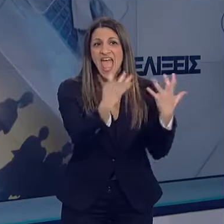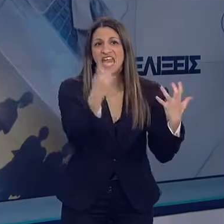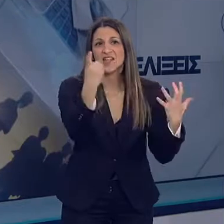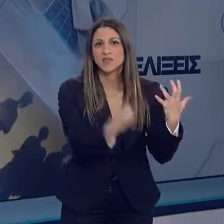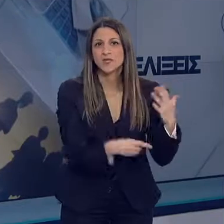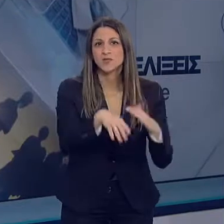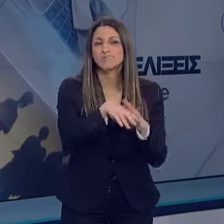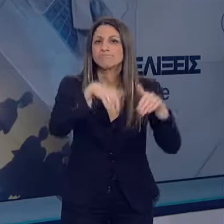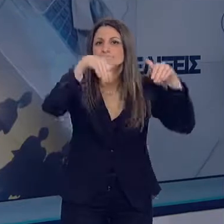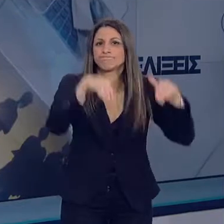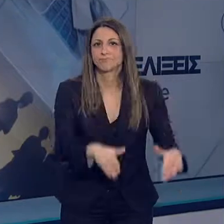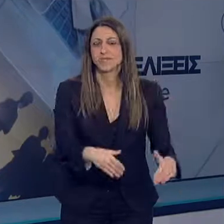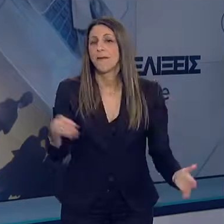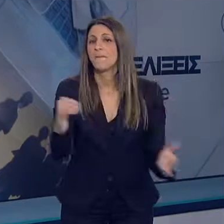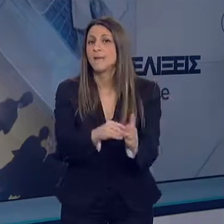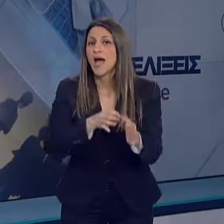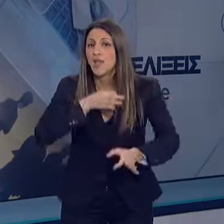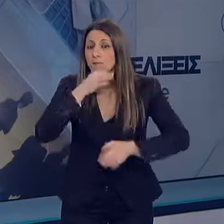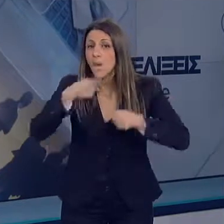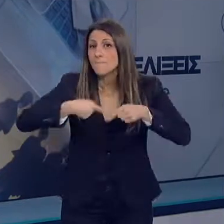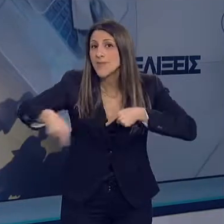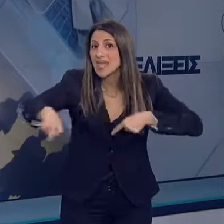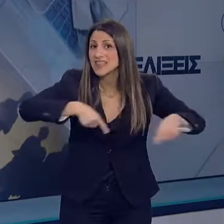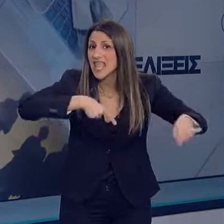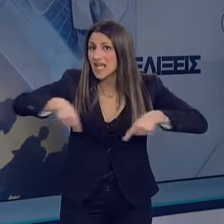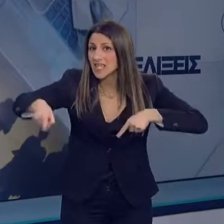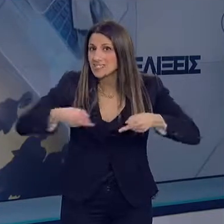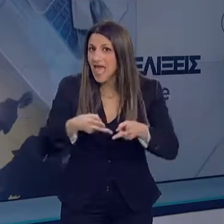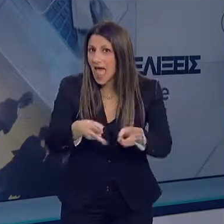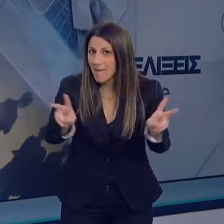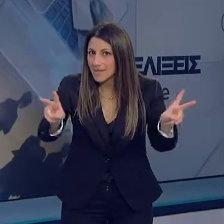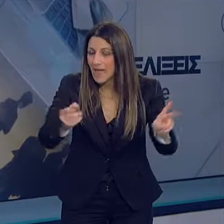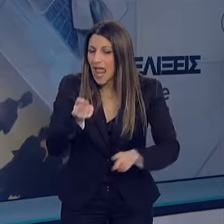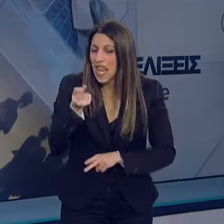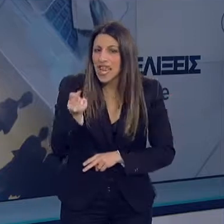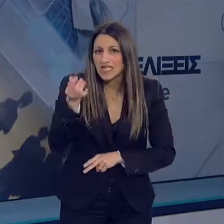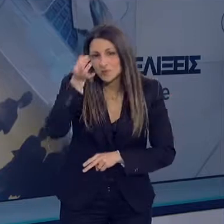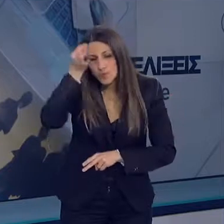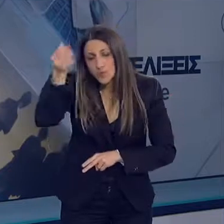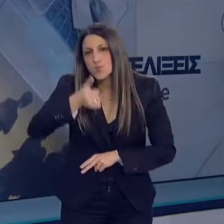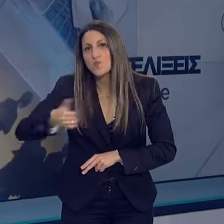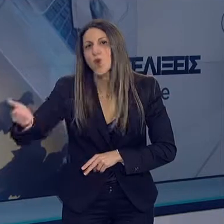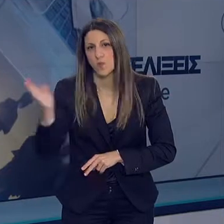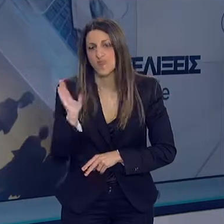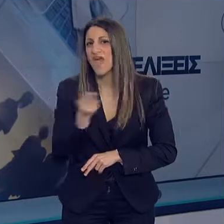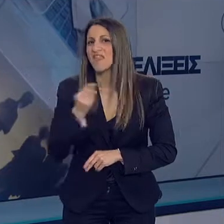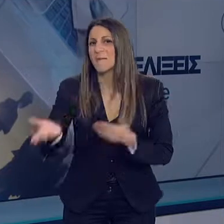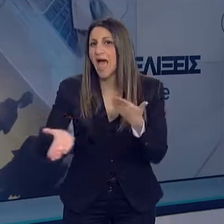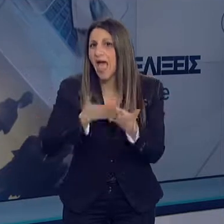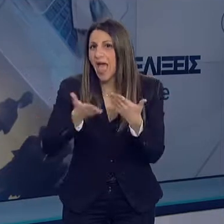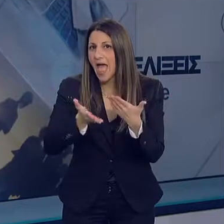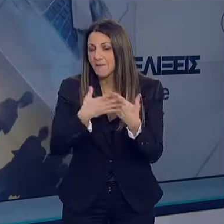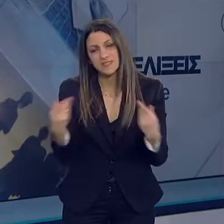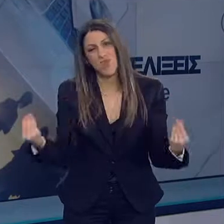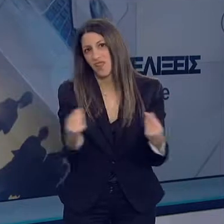πολιτών. Και να επαναλάβω ότι οι μετακινήσεις επιτρέπονται για πολύ συγκεκριμένους λόγους στους οποίους δεν περιλαμβάνονται ή μετακινήσεις